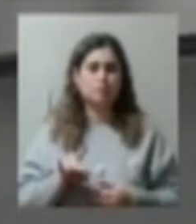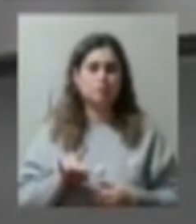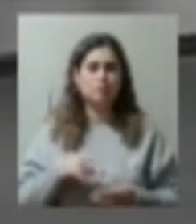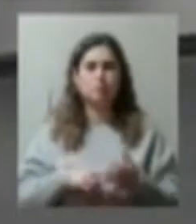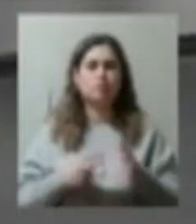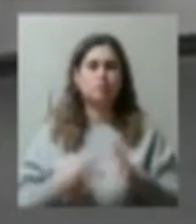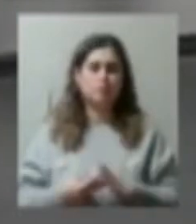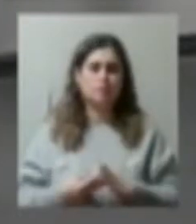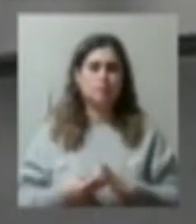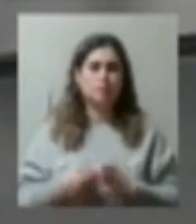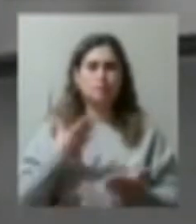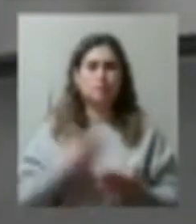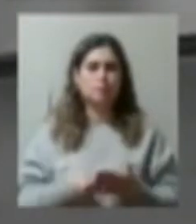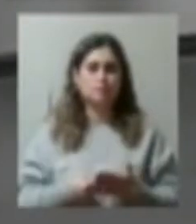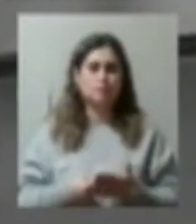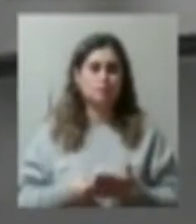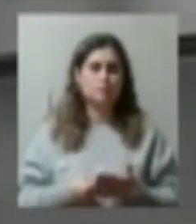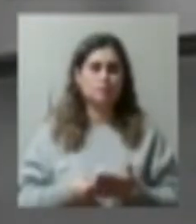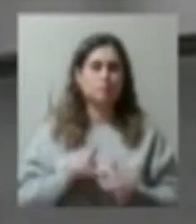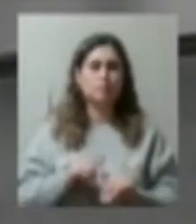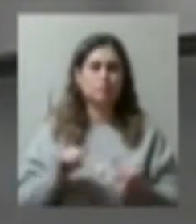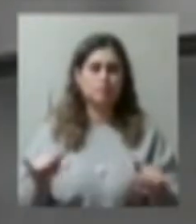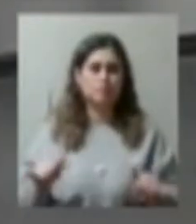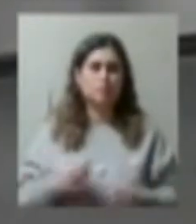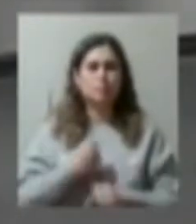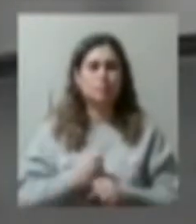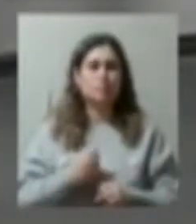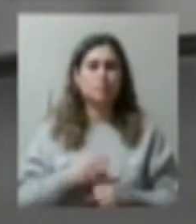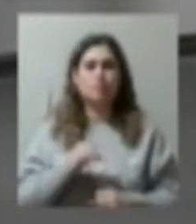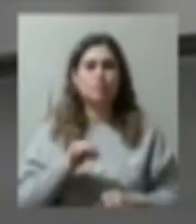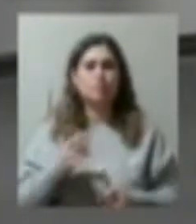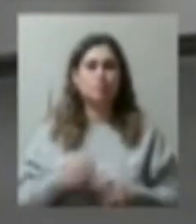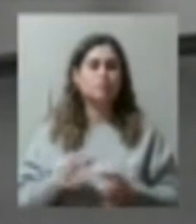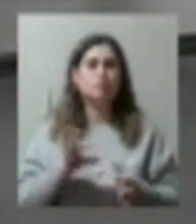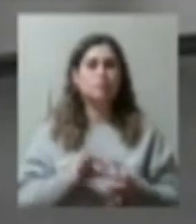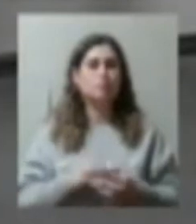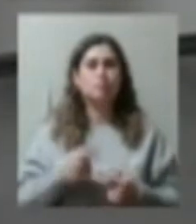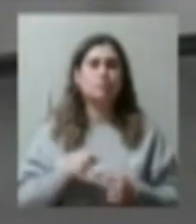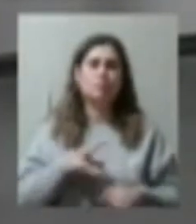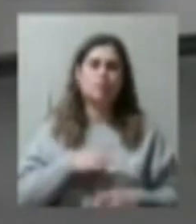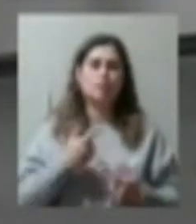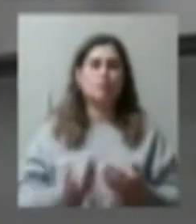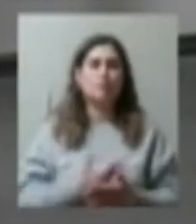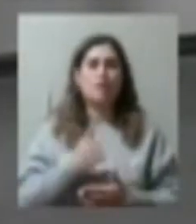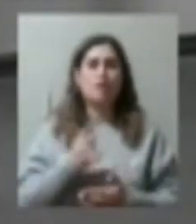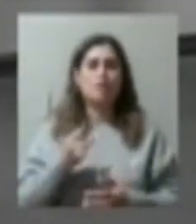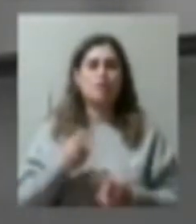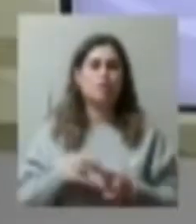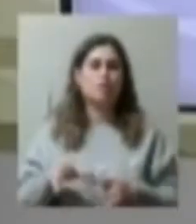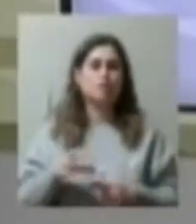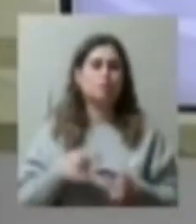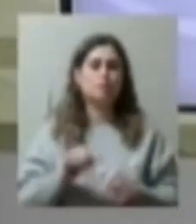планувати своє розвиток, переробні підприємства, залучати, мабуть, нових аграріїв. Це все вони